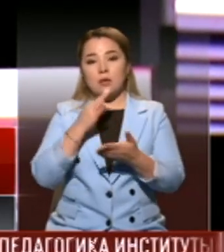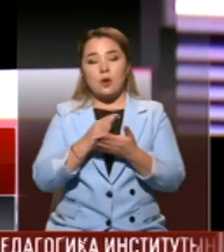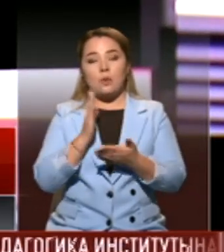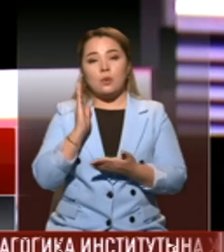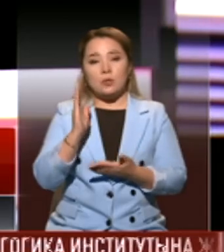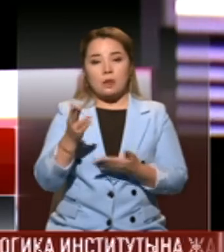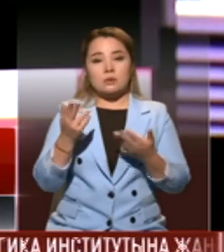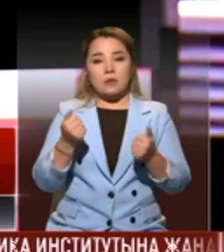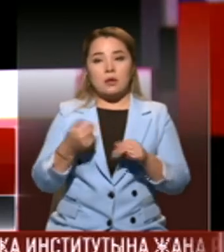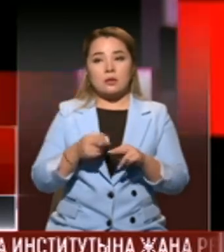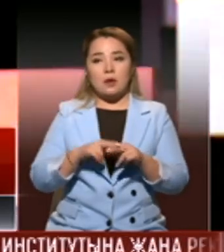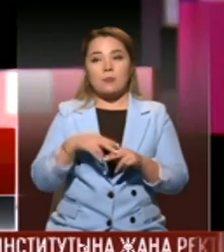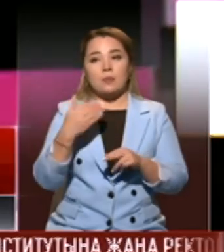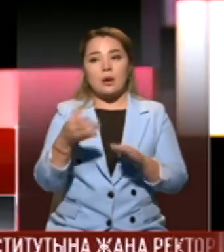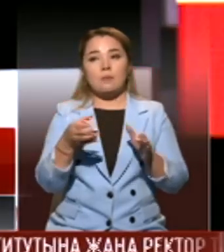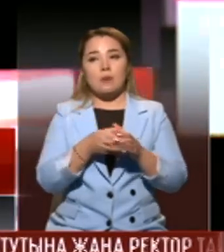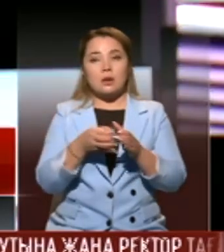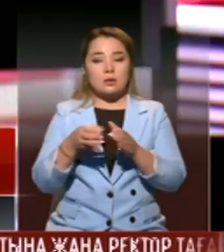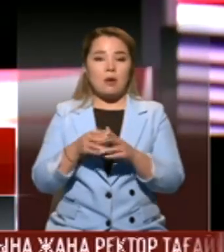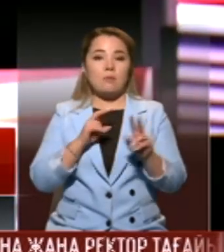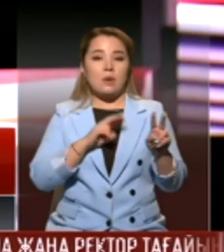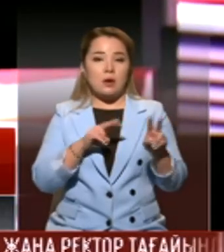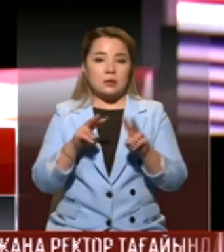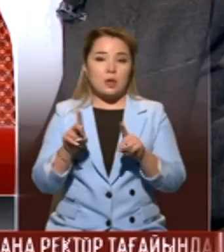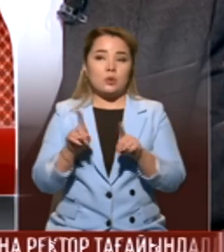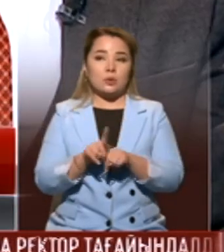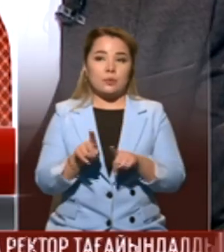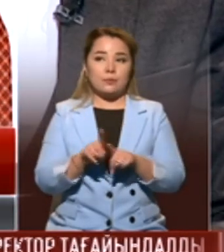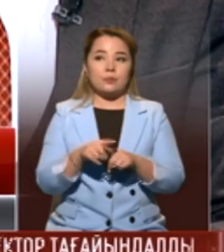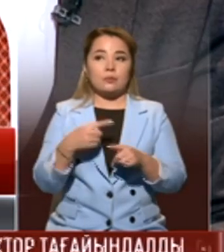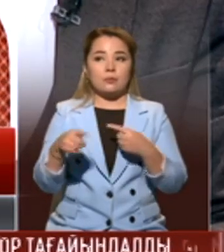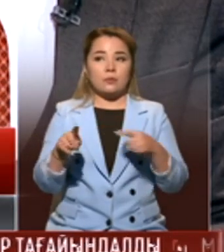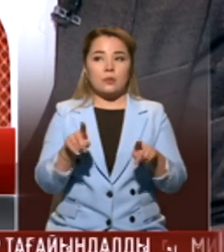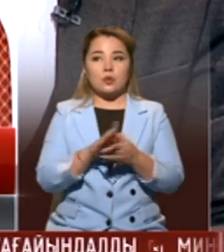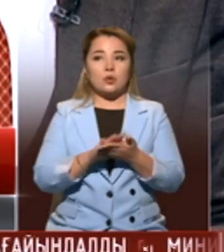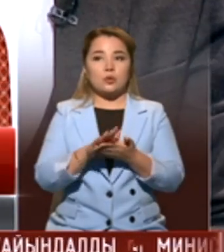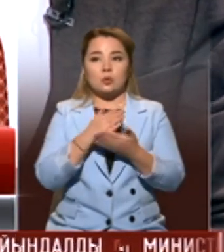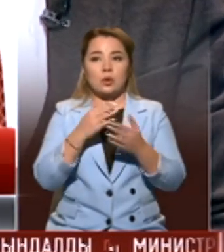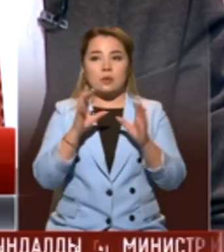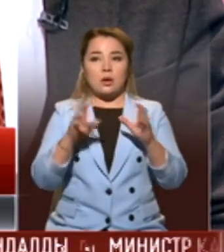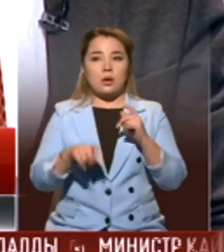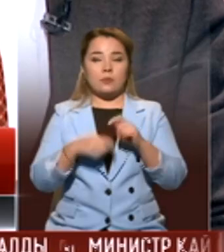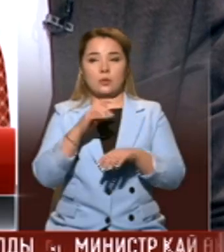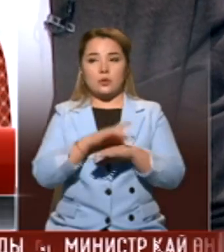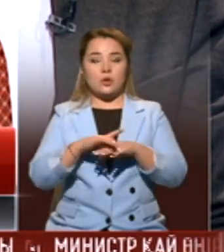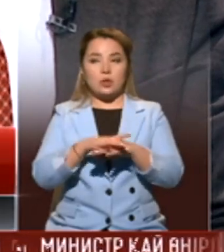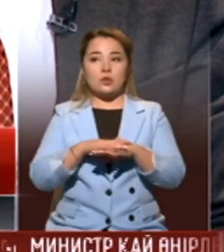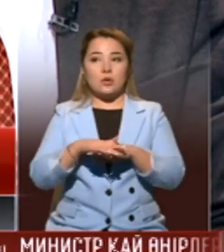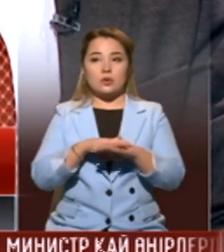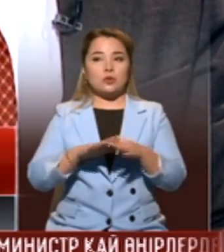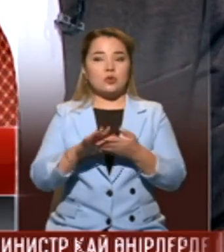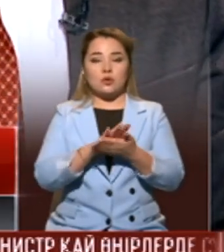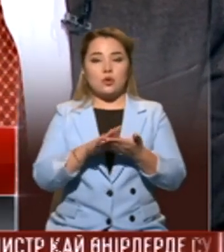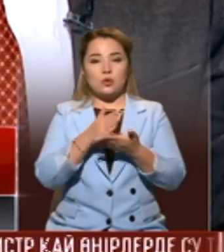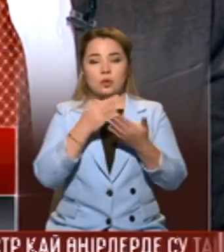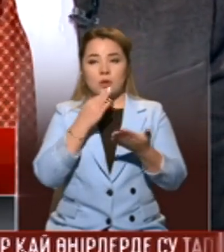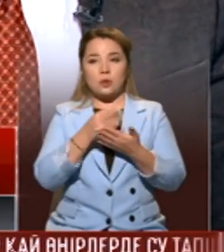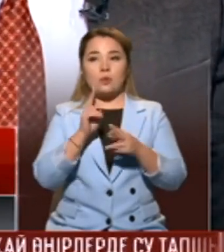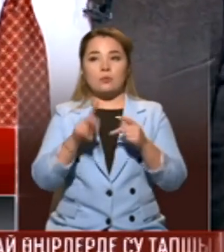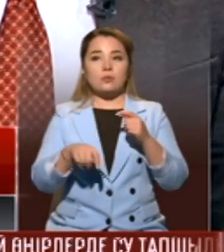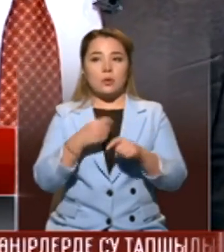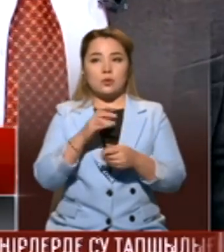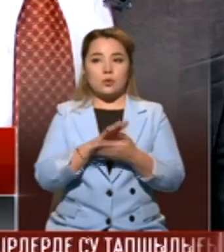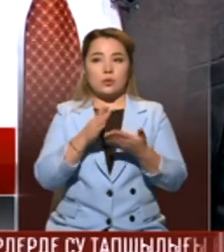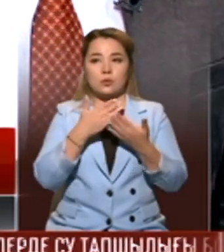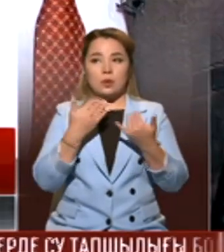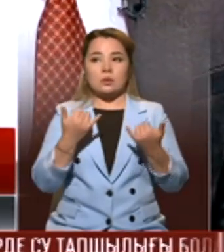мырза. Сіз партияның бақылаушылары заңсыздық жасаған көрдіңіз бе көзіңізбен? Кім көрді? Осыған қатысты бір жауап берсе